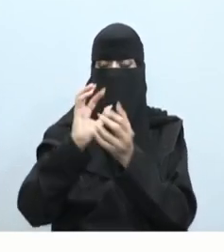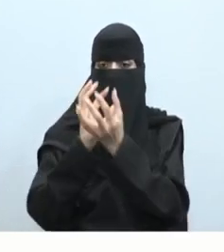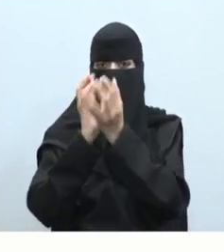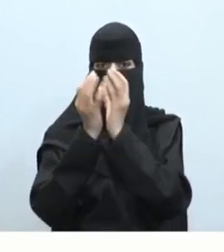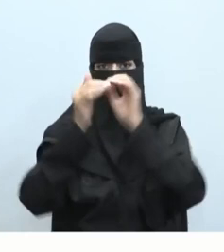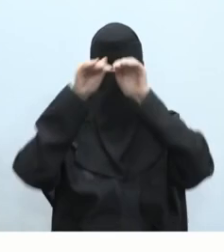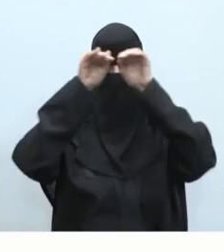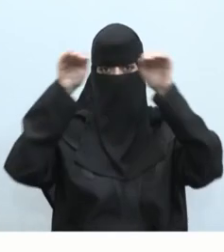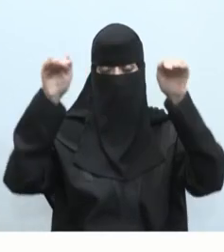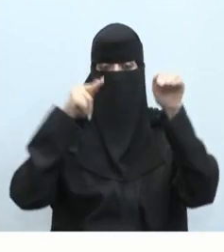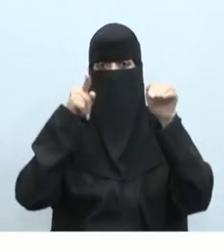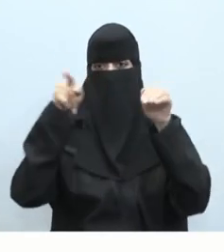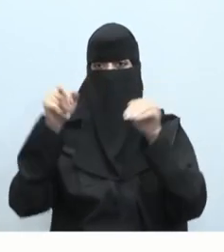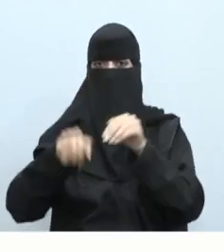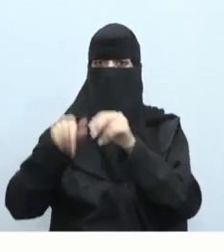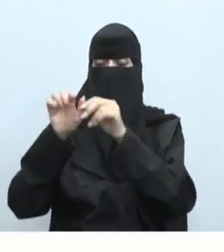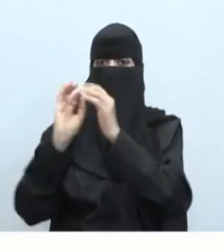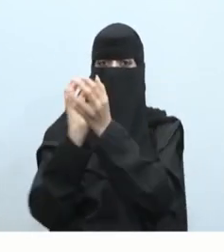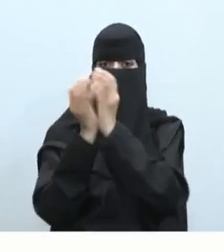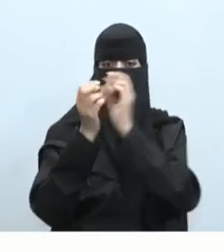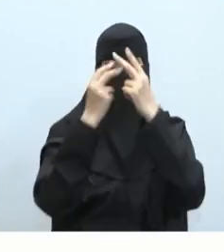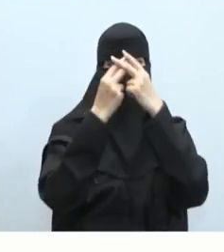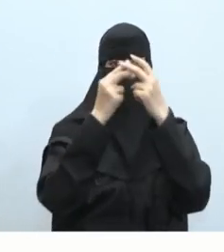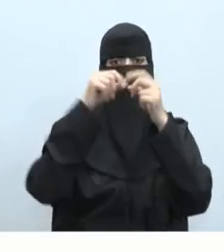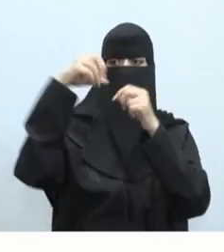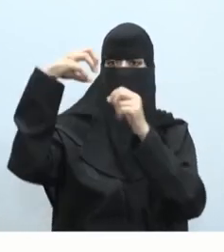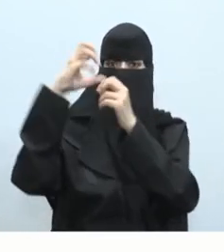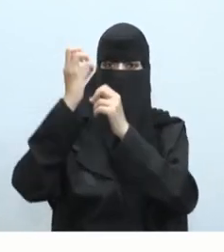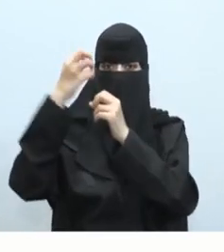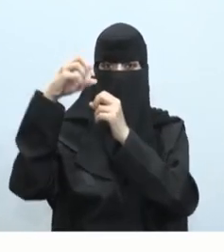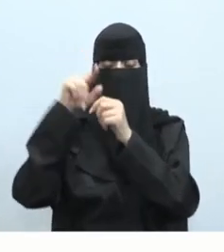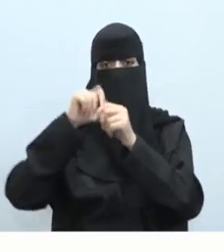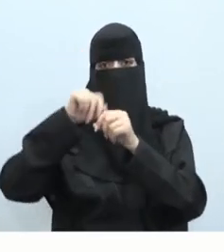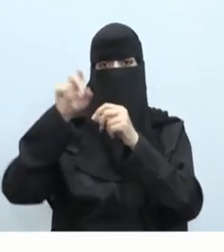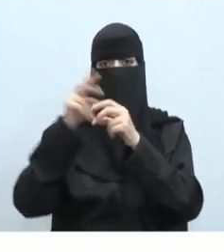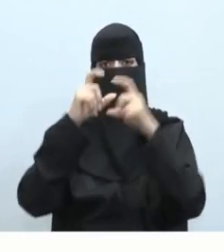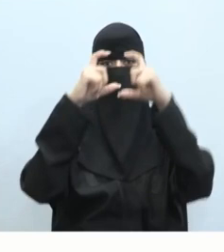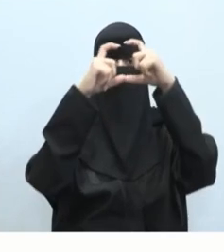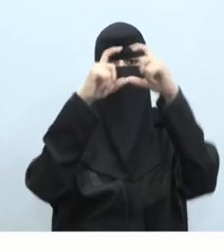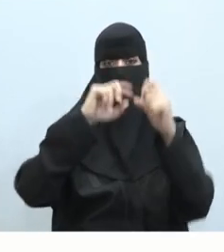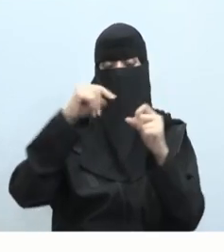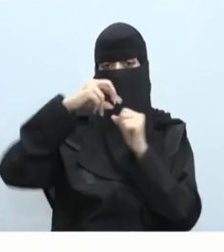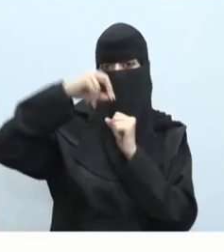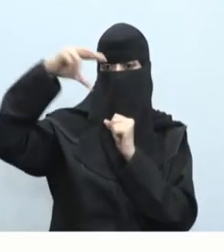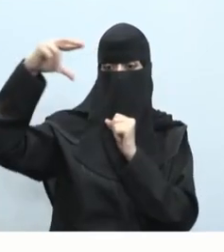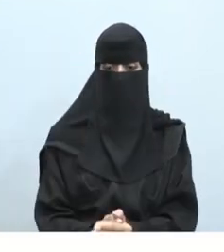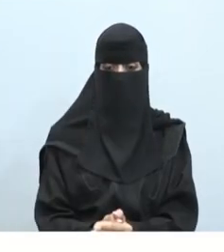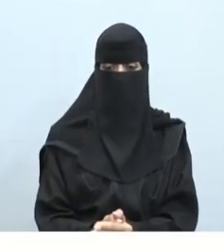السموميه عباره عن مجرات وسدم ونجوم وكواكب واقمار ومذنبات